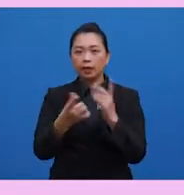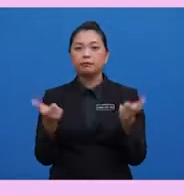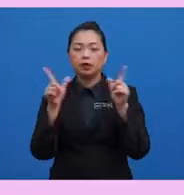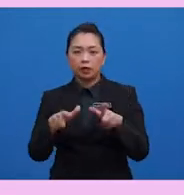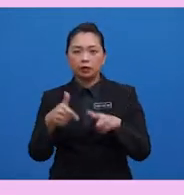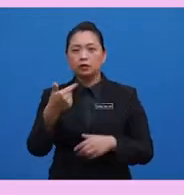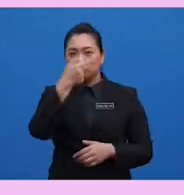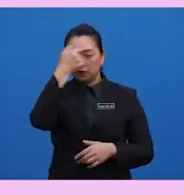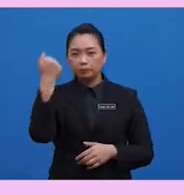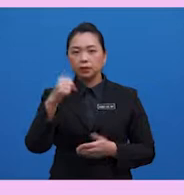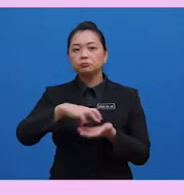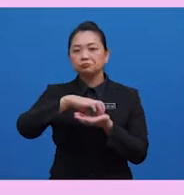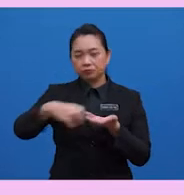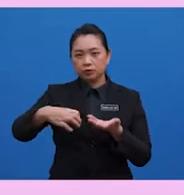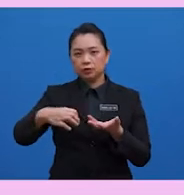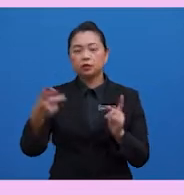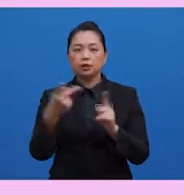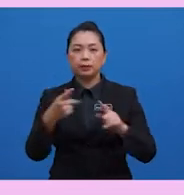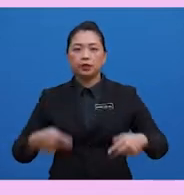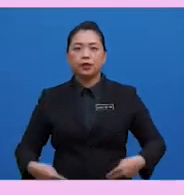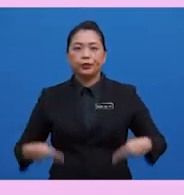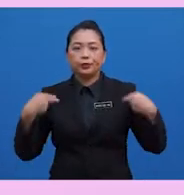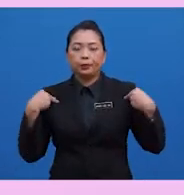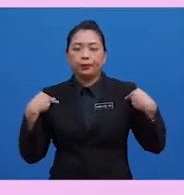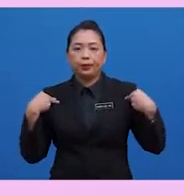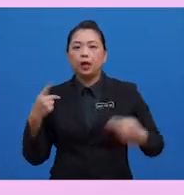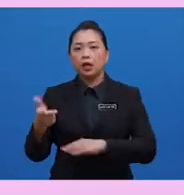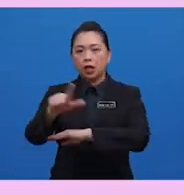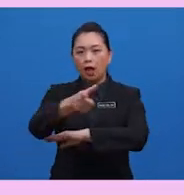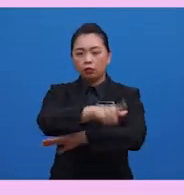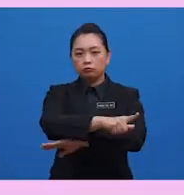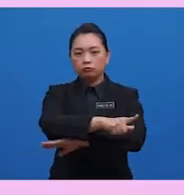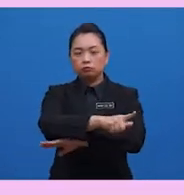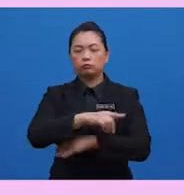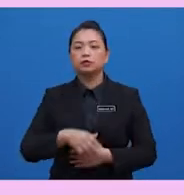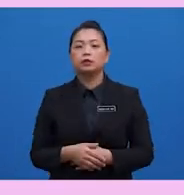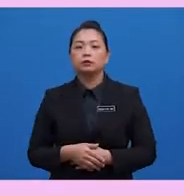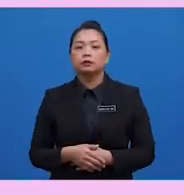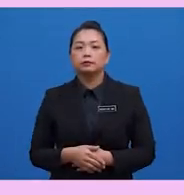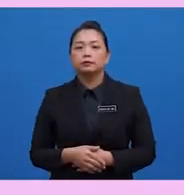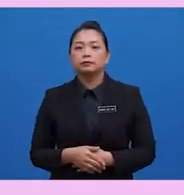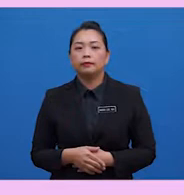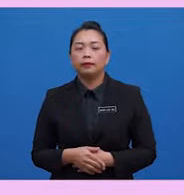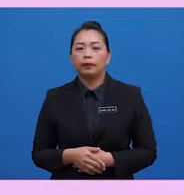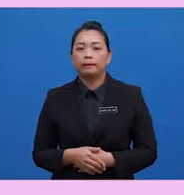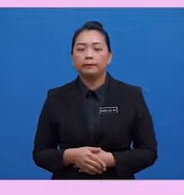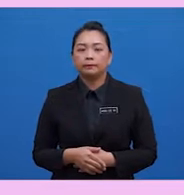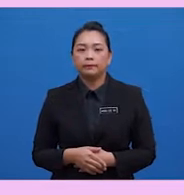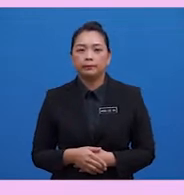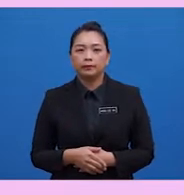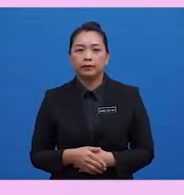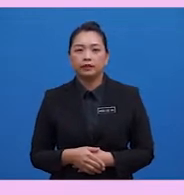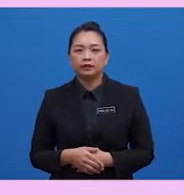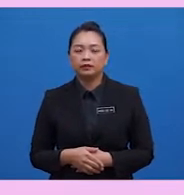berlaku menyebabkan kemusnahan kepada hidupan akuatik seperti terumbu karang. Aktiviti Aktiviti